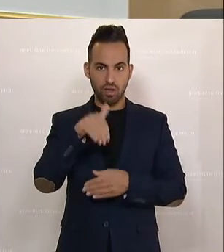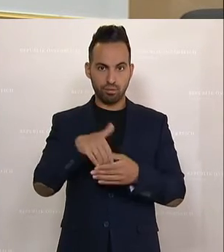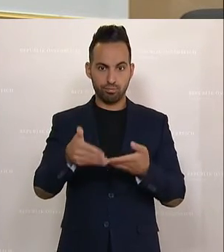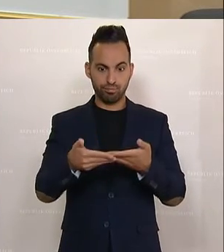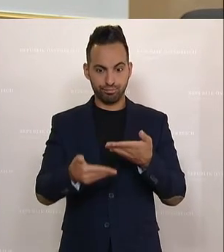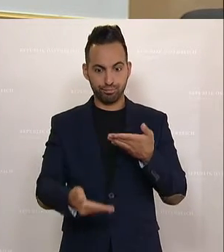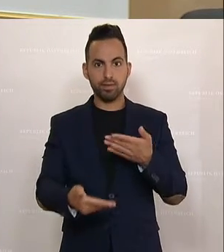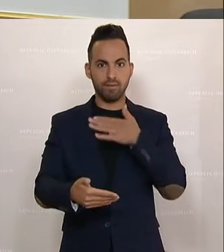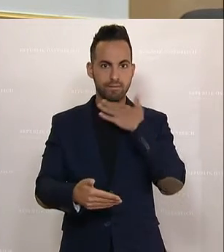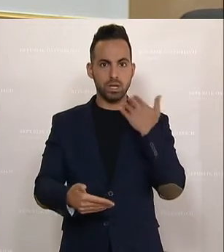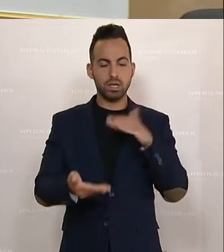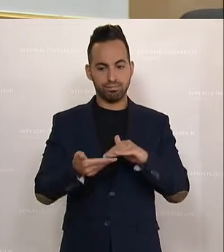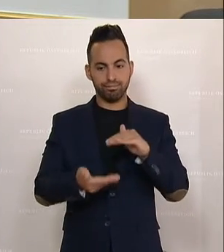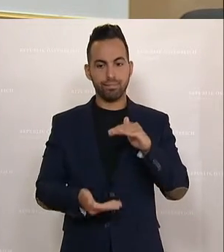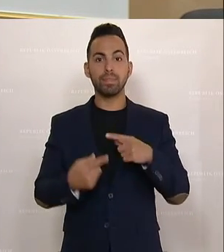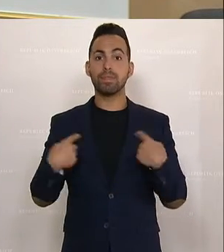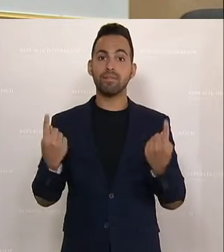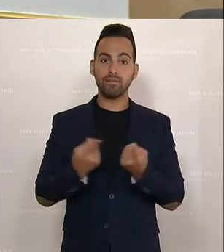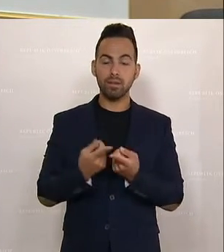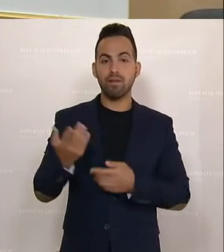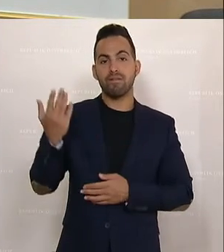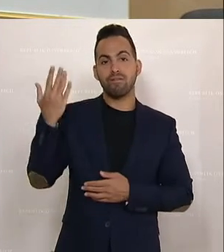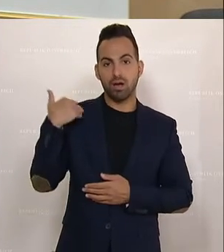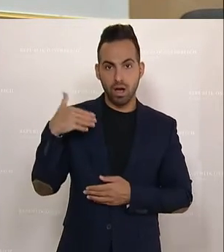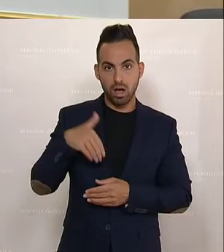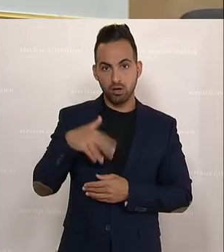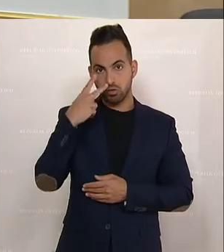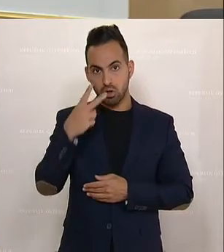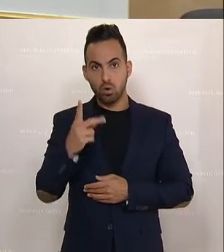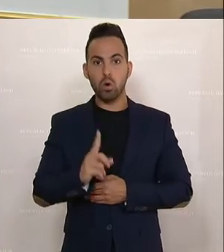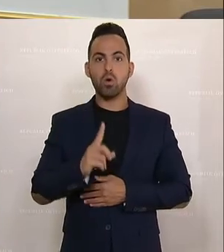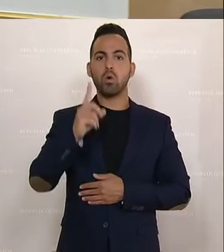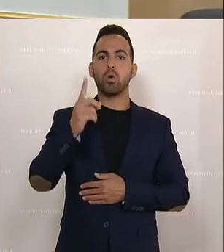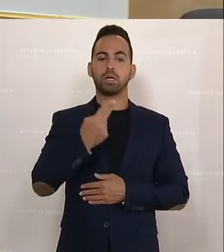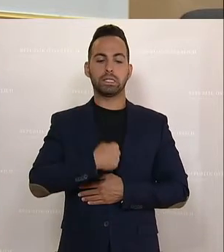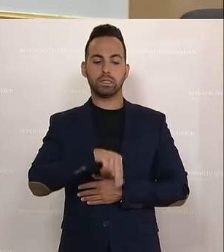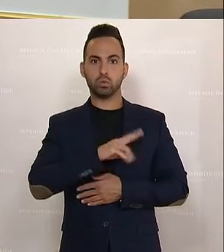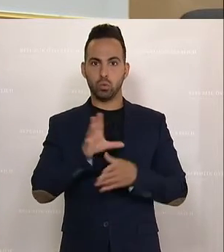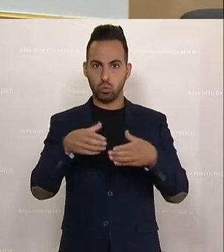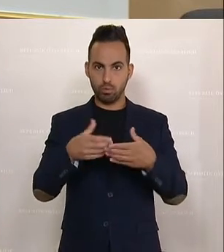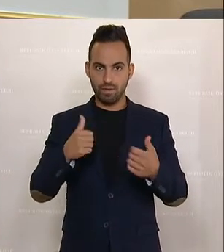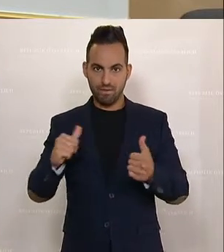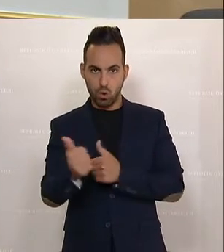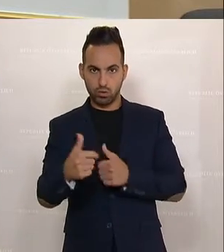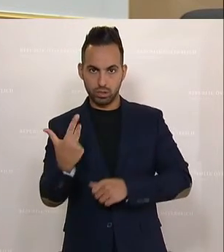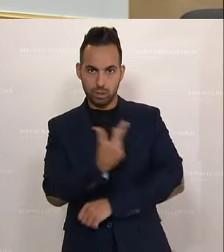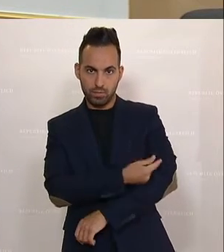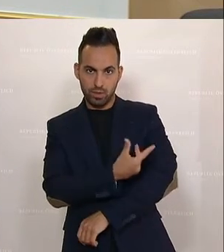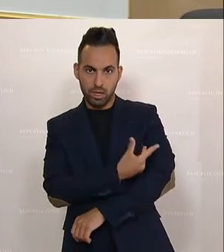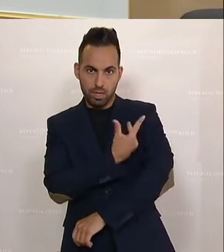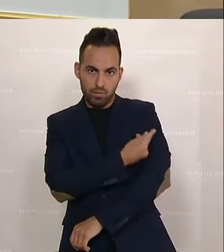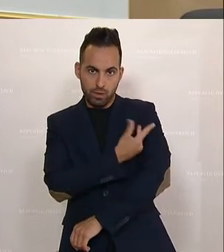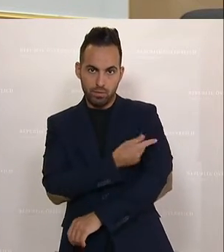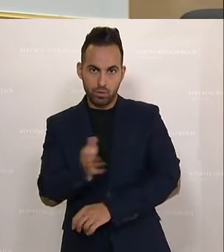waren zahlreich. Wir konnten natürlich schauen, dass Hochrisikogruppen vorgezogen werden. Aber